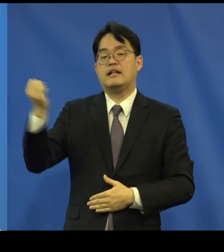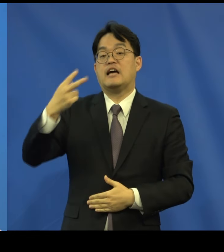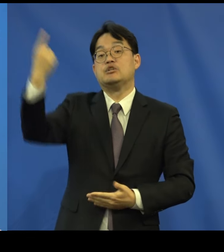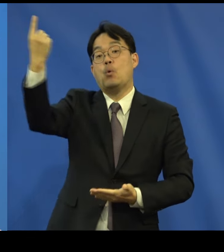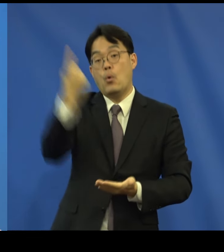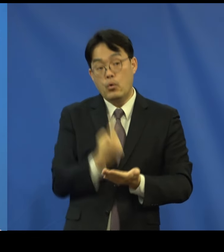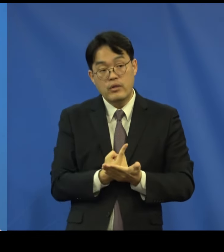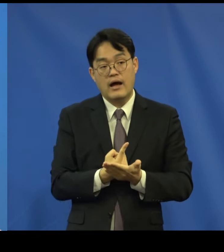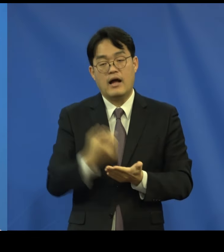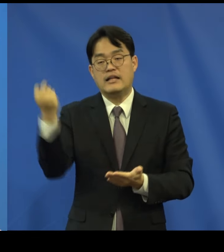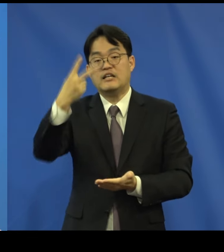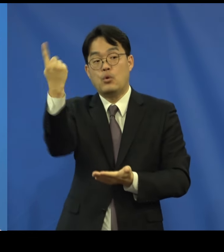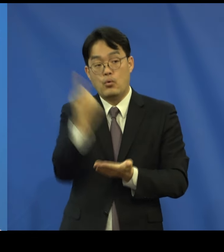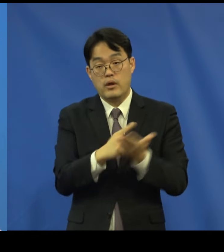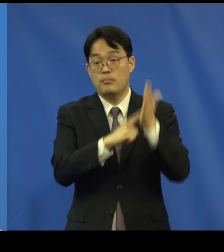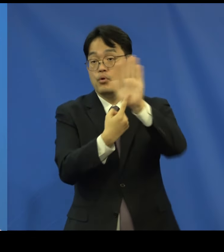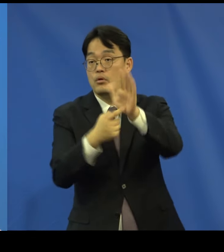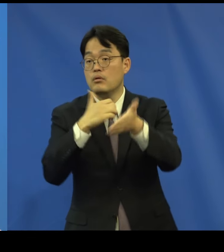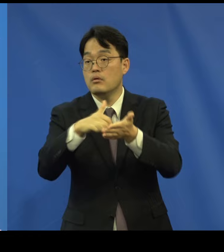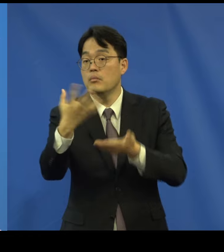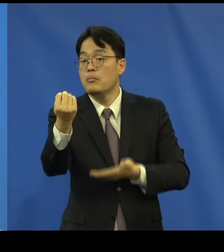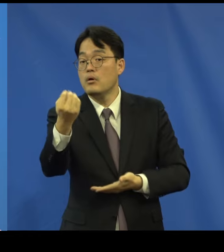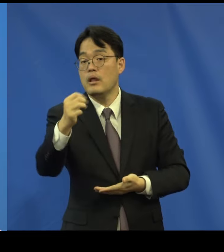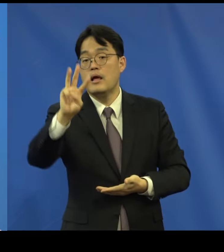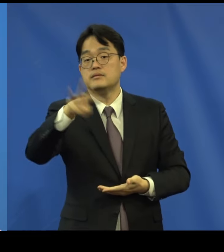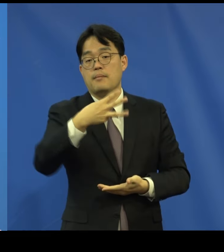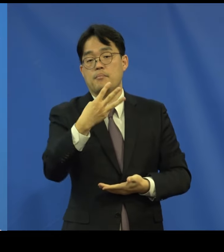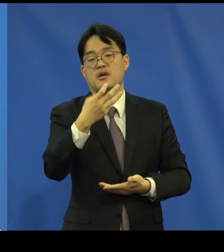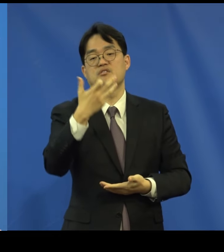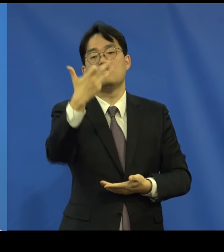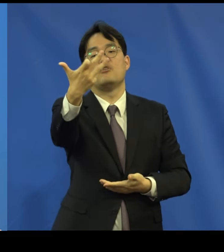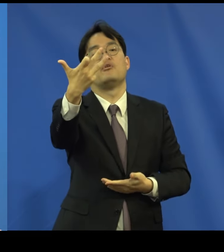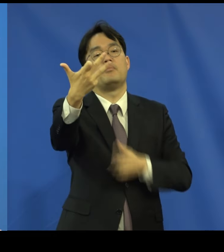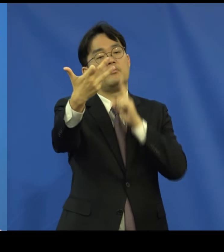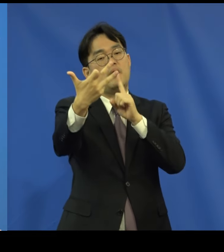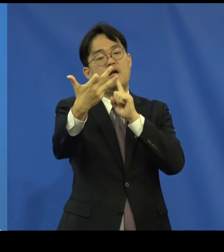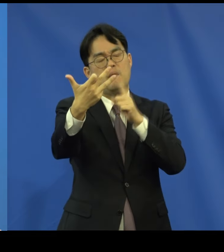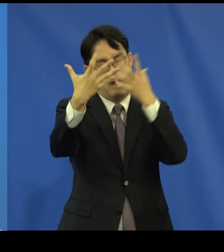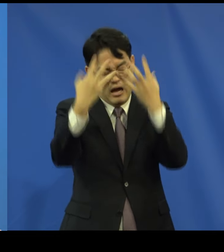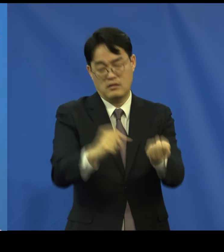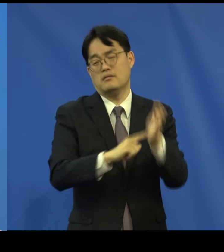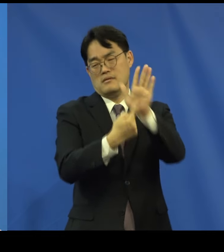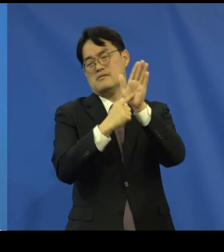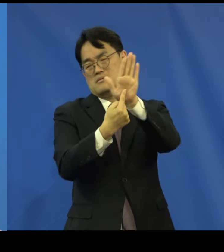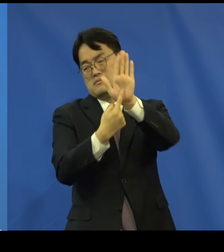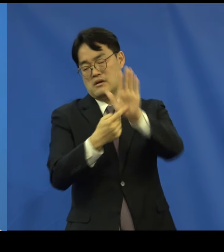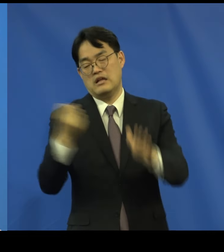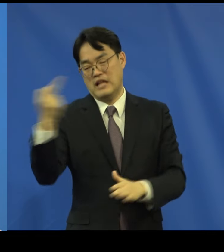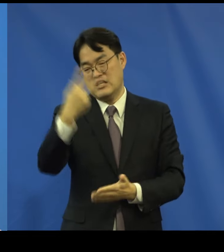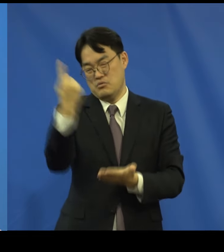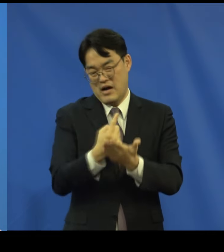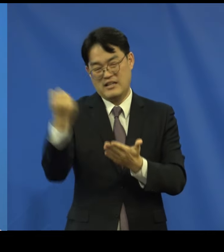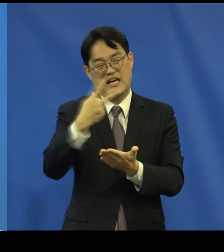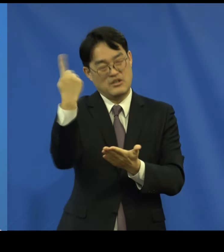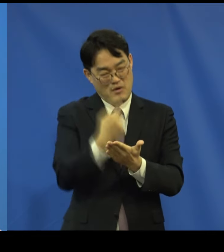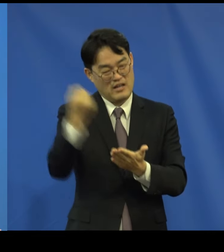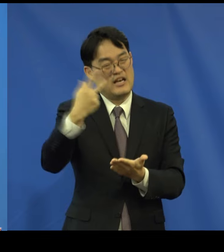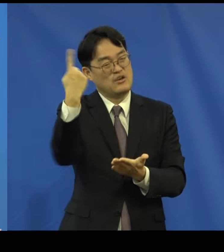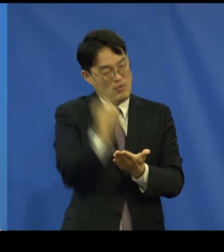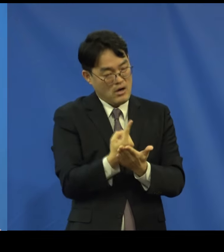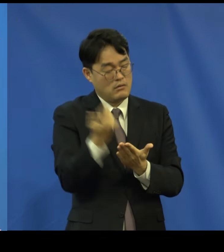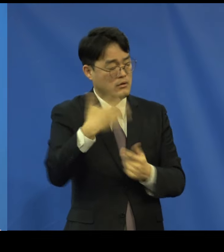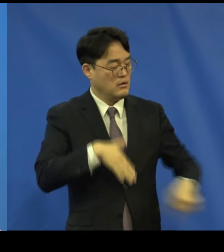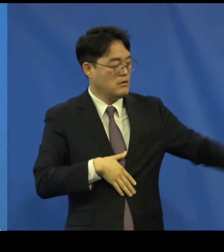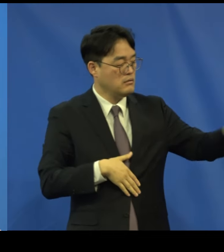그러니까 확실한 약속입니다. 종말에 대한 예언, 주님이 어느 날 우리를 데리러 오시겠다, 재림에 대한 그런